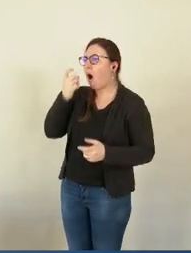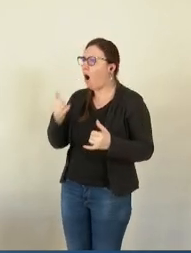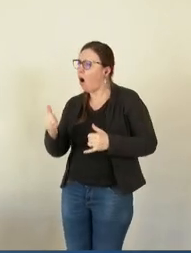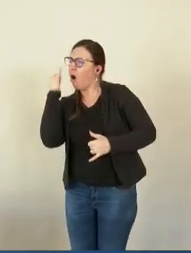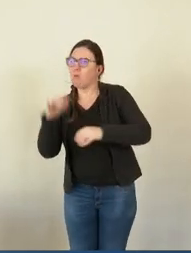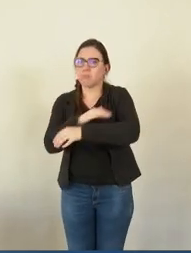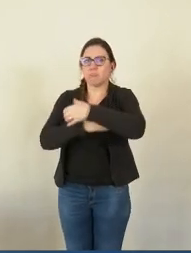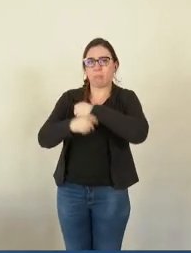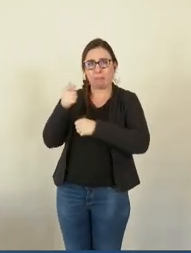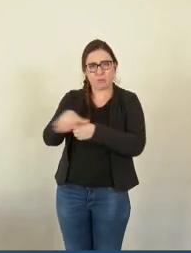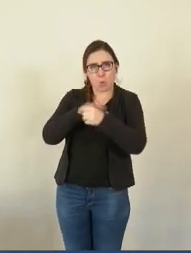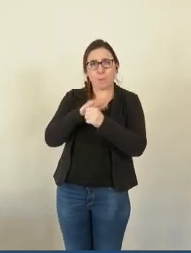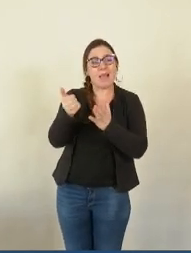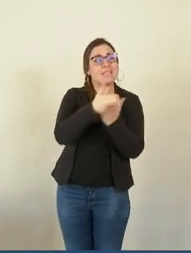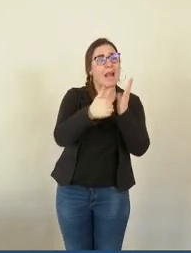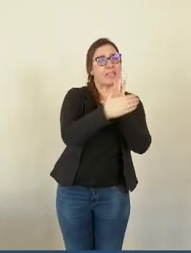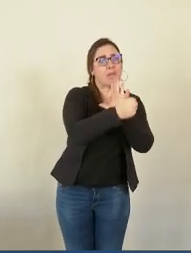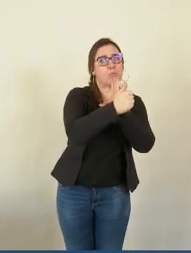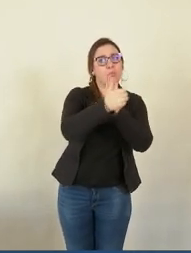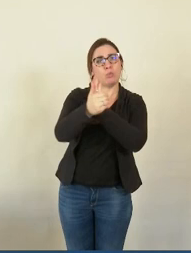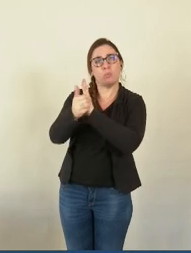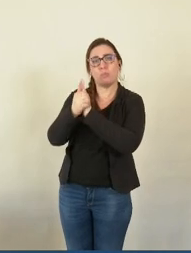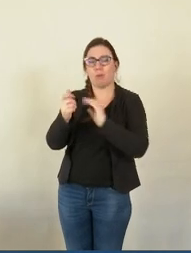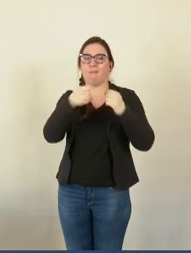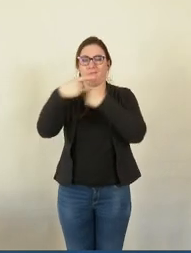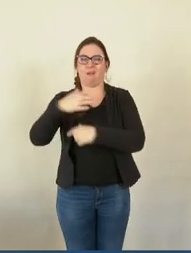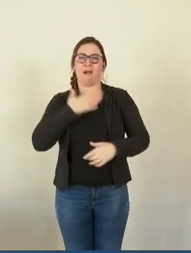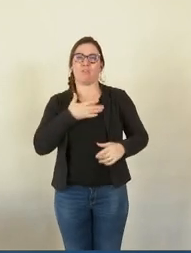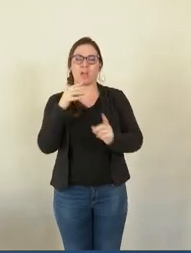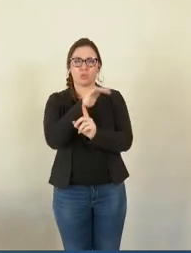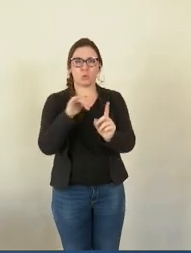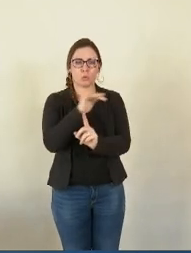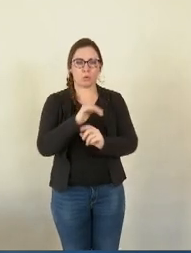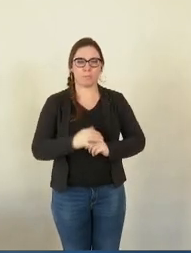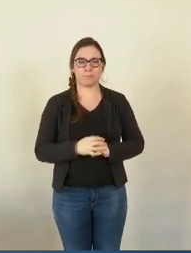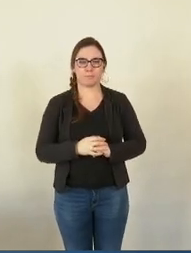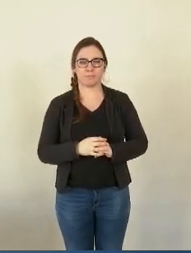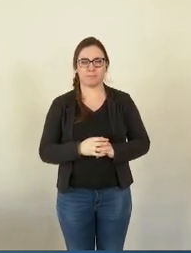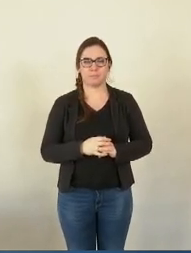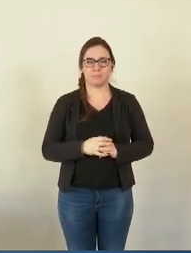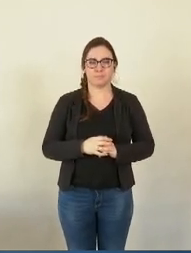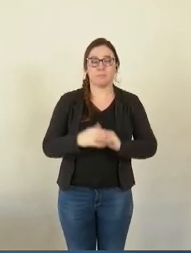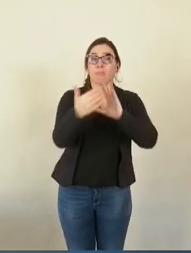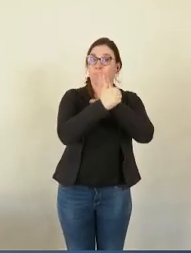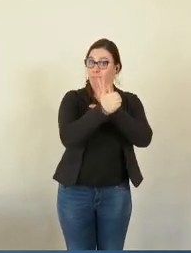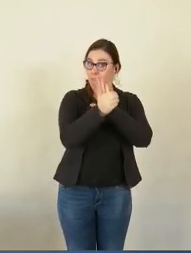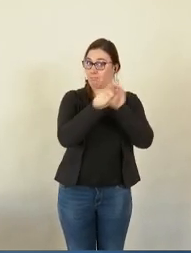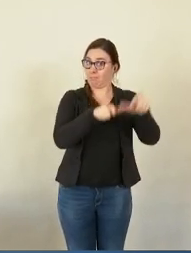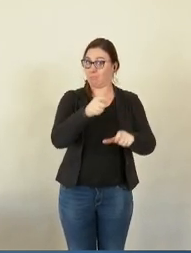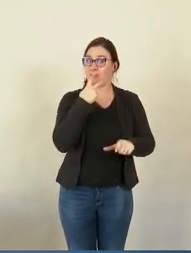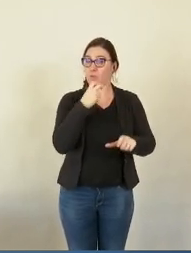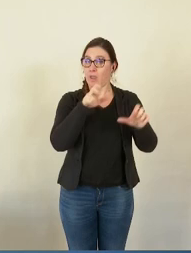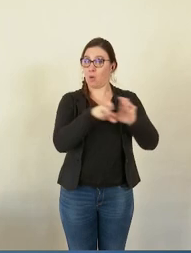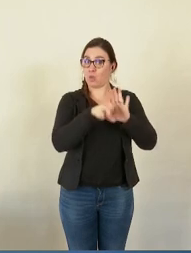parti des cotisations de leur salariés au titre des avantages sociaux en échange de leur cotisation les grenobloises et Greno bois